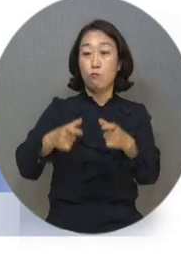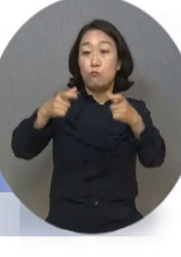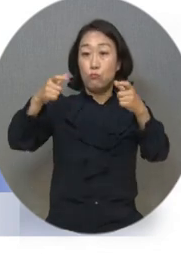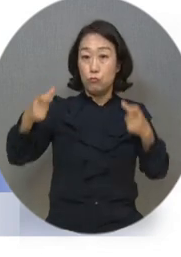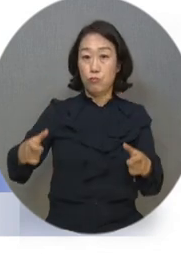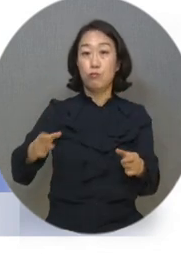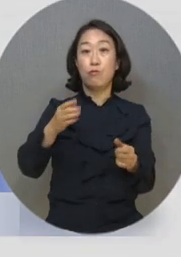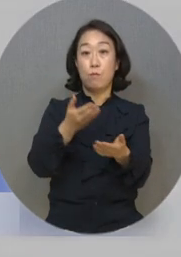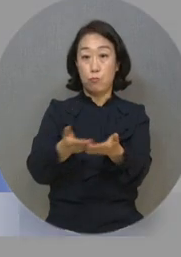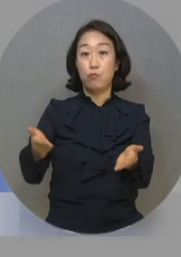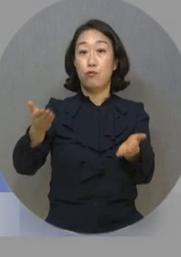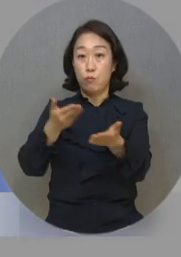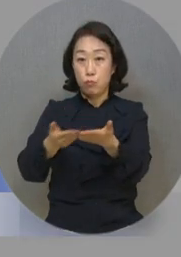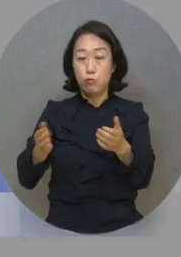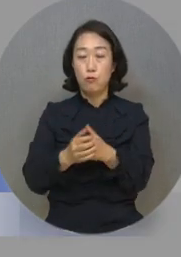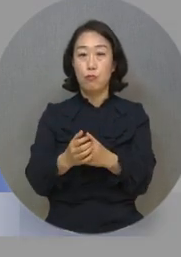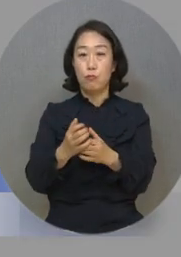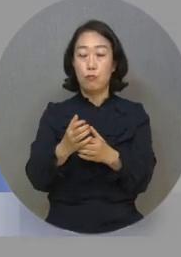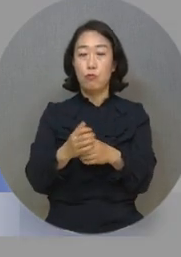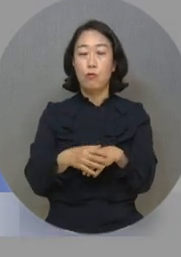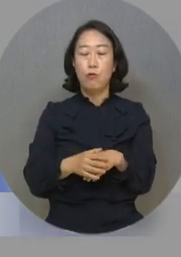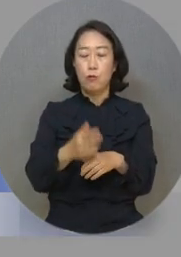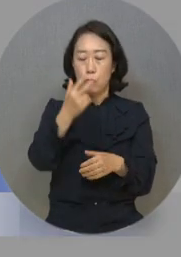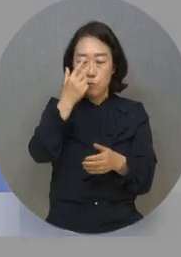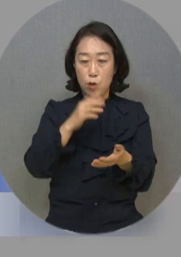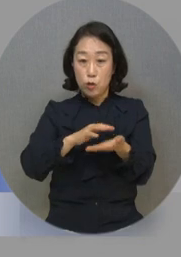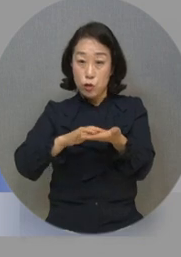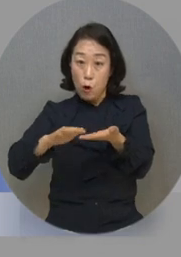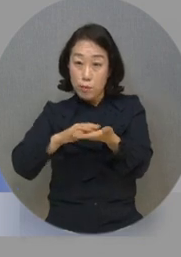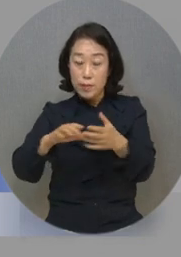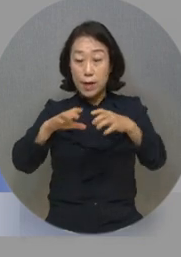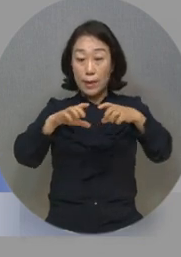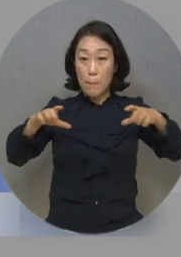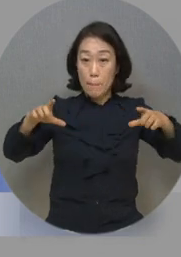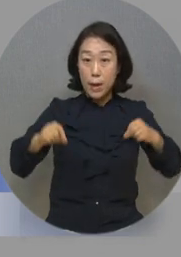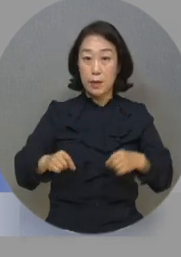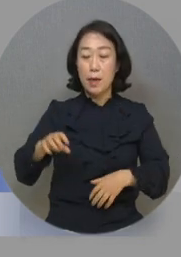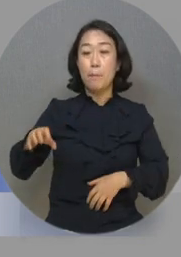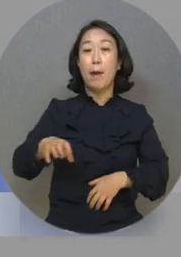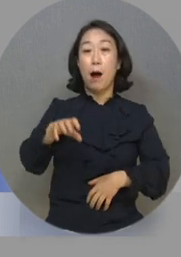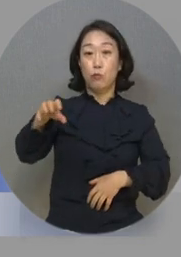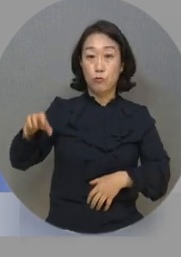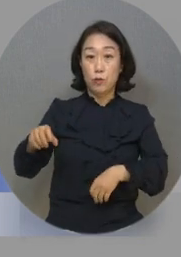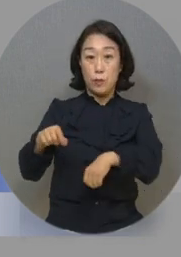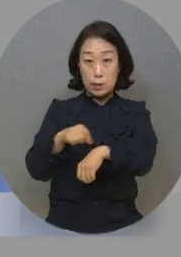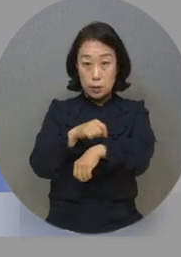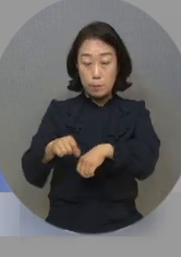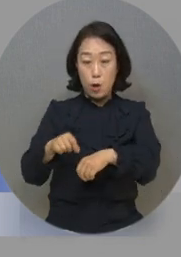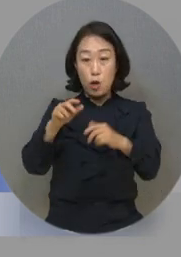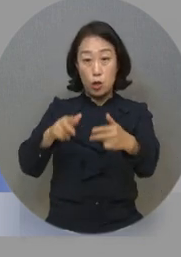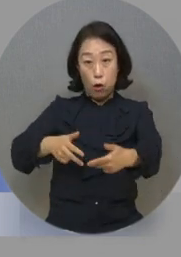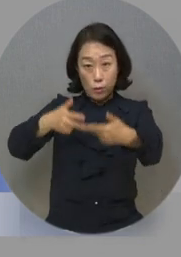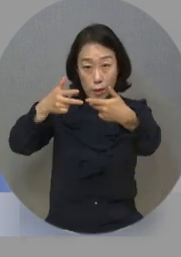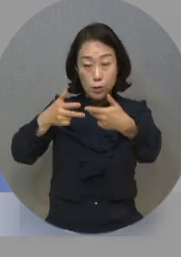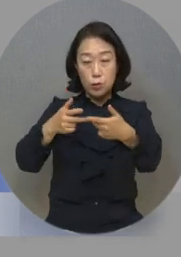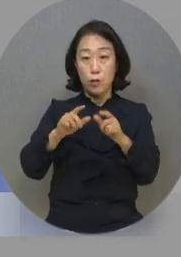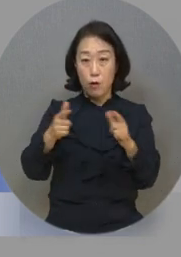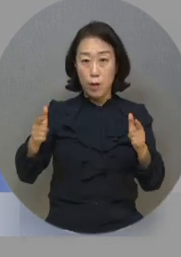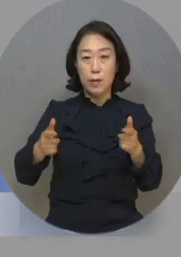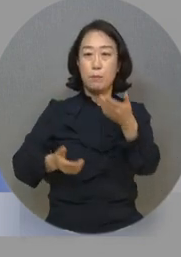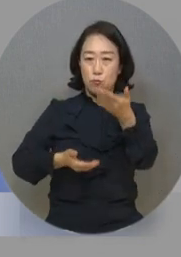크게 확대된 가운데이 서울시는 점자정보단말기와 특수 마우스 영상 전화기 등을 보급할